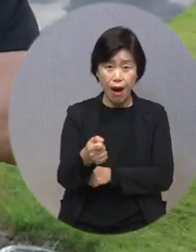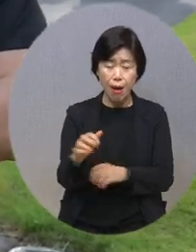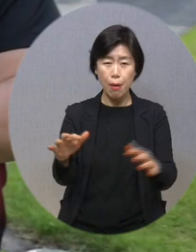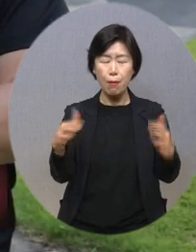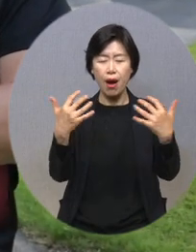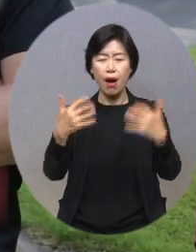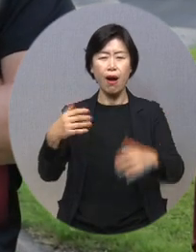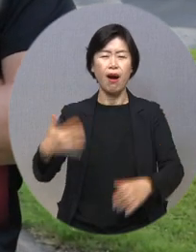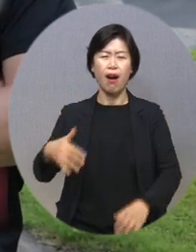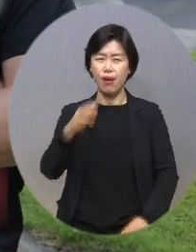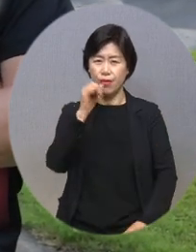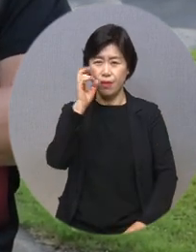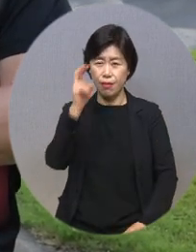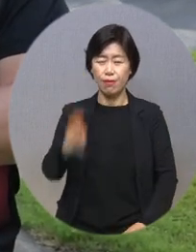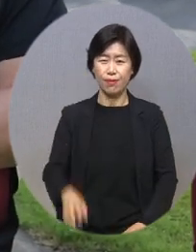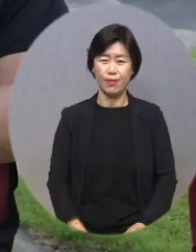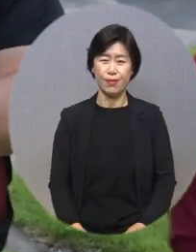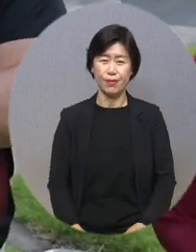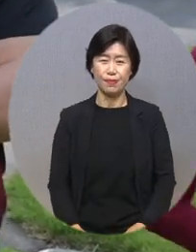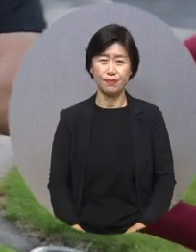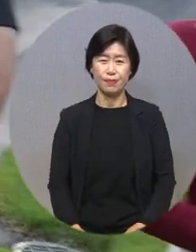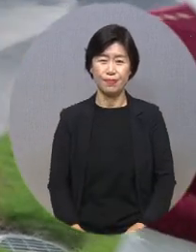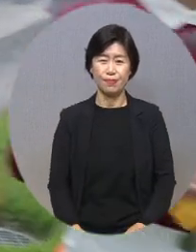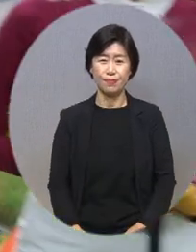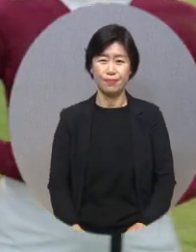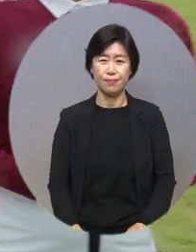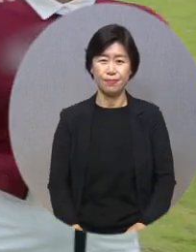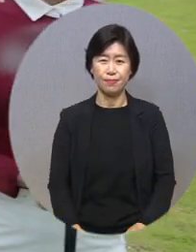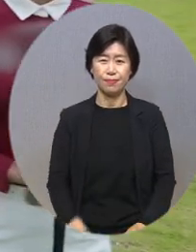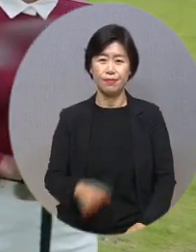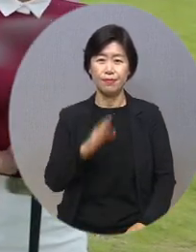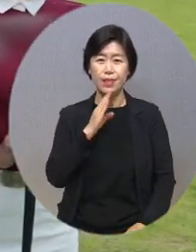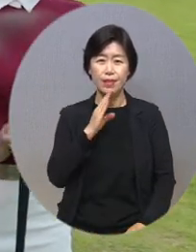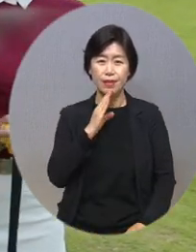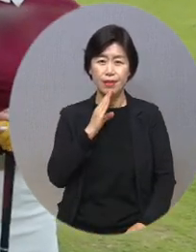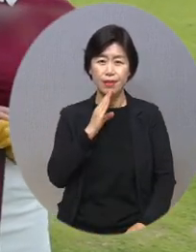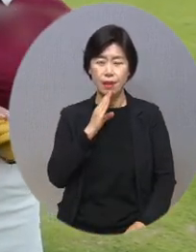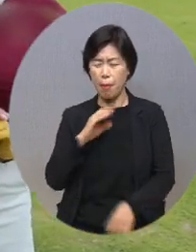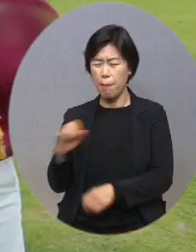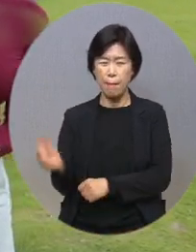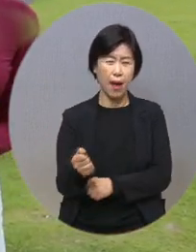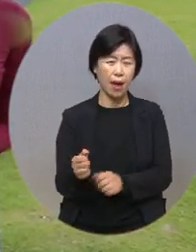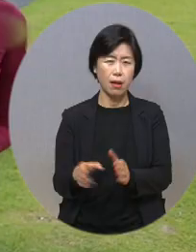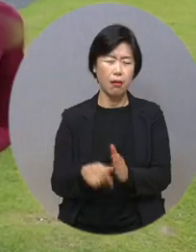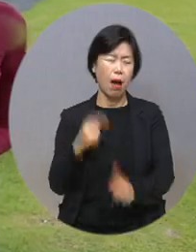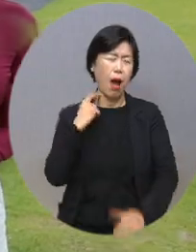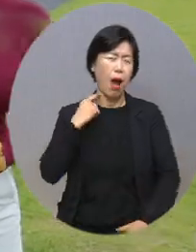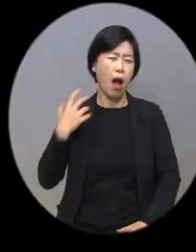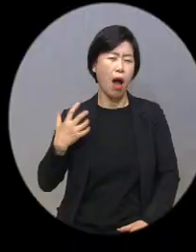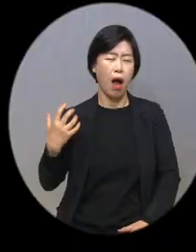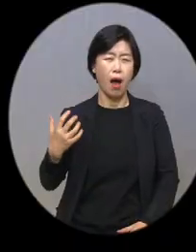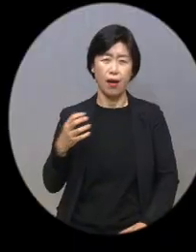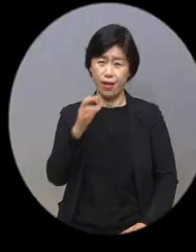첫 티서 다 보면 진짜 목에 담이 와가지고. 그러니까 이게 순간 그럴 수 있겠다. 어. 막 팍 틀다가. 어.